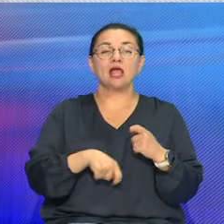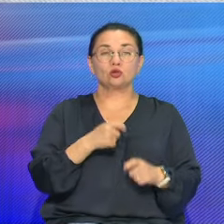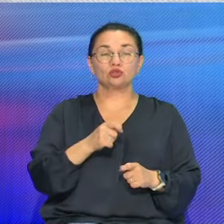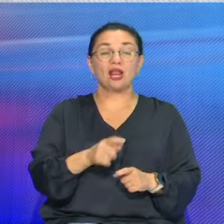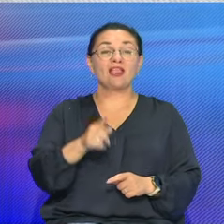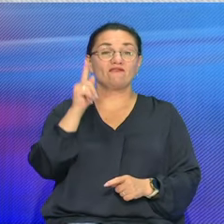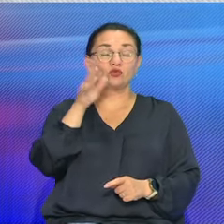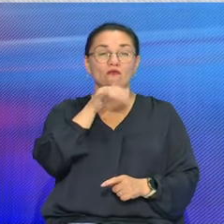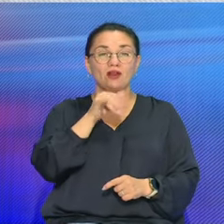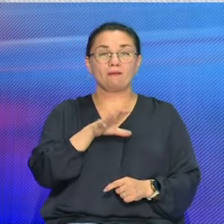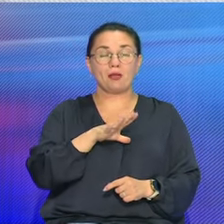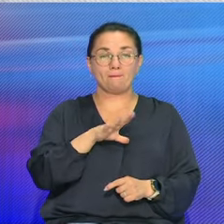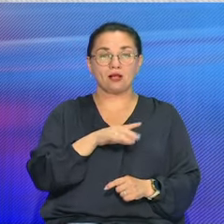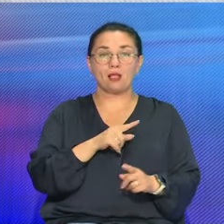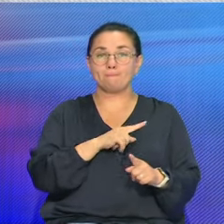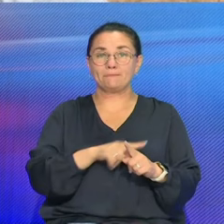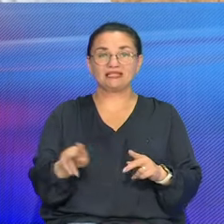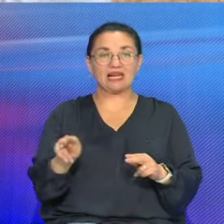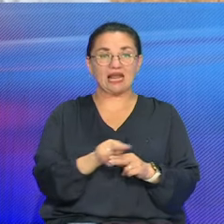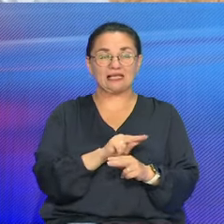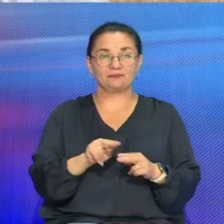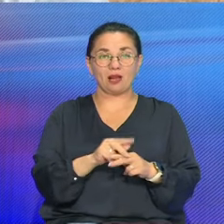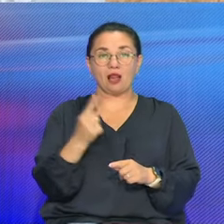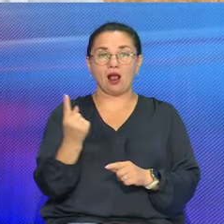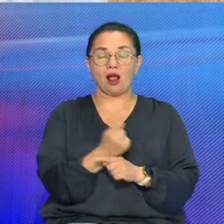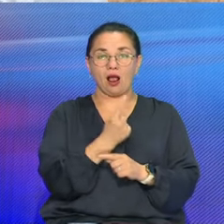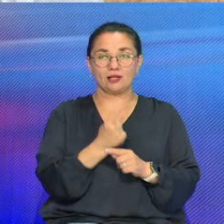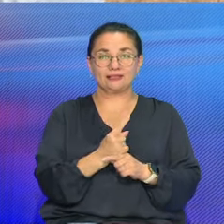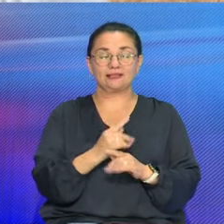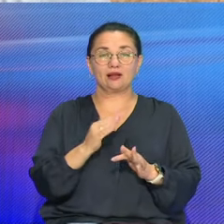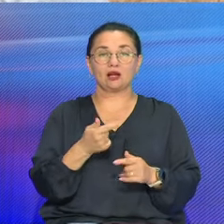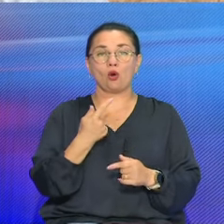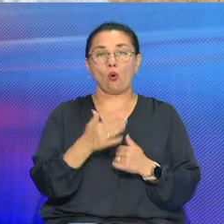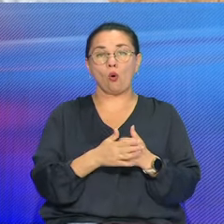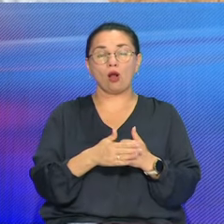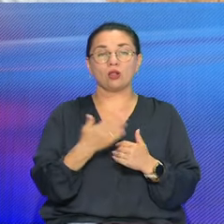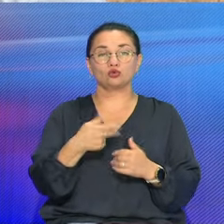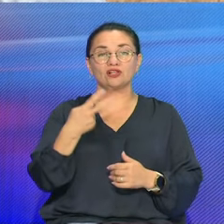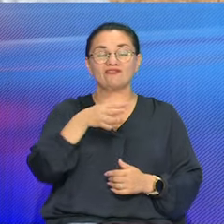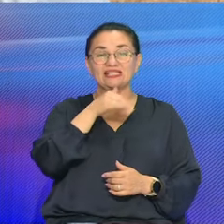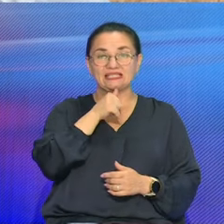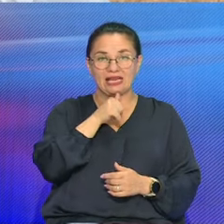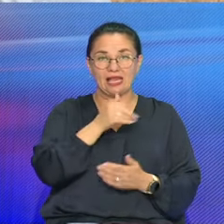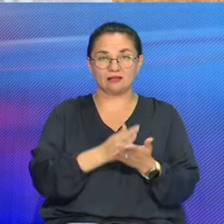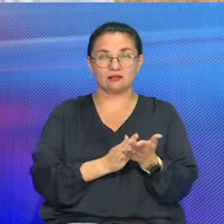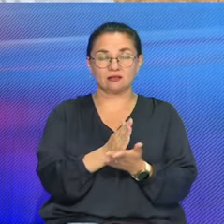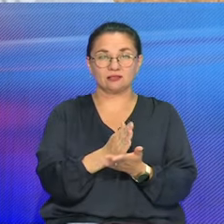было оперативно исправлено. 1 единица порядка 20 лет